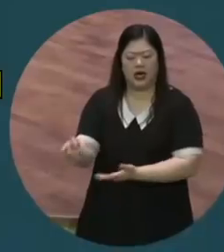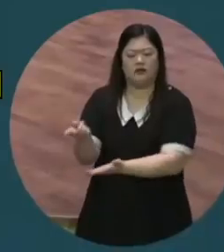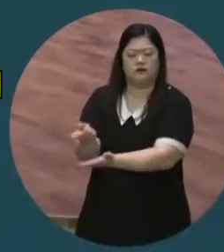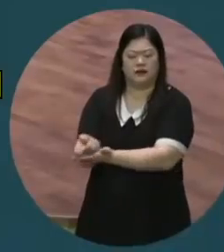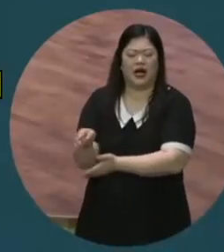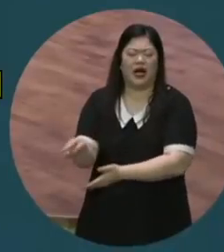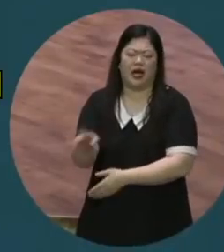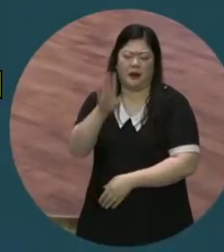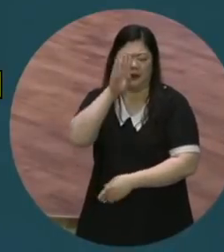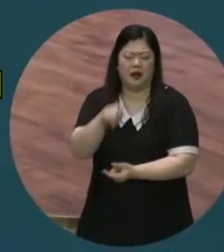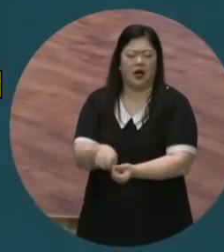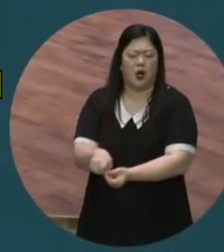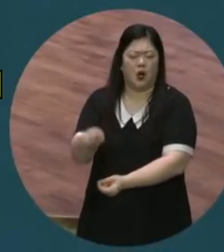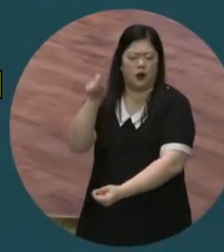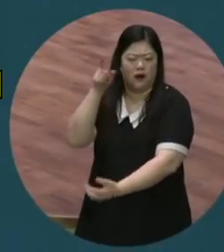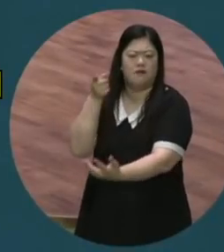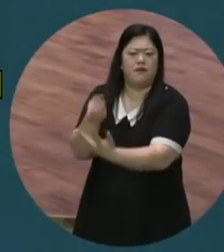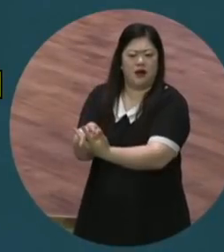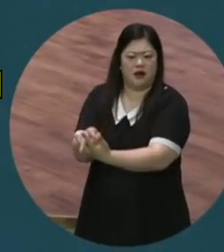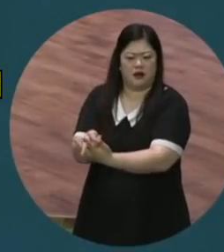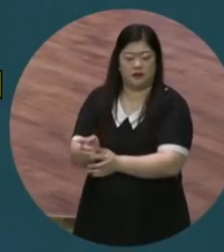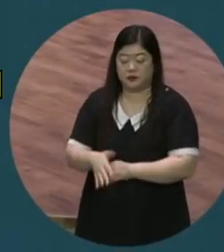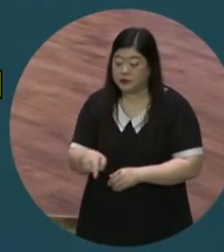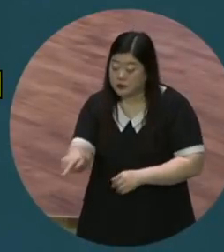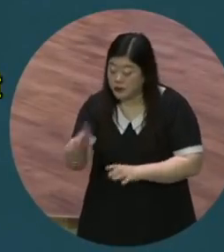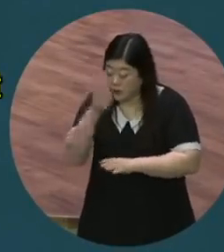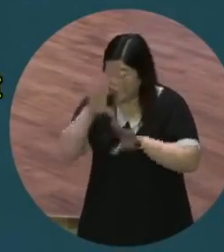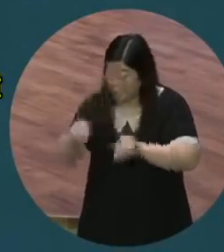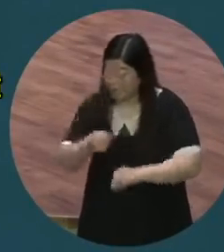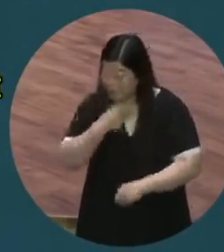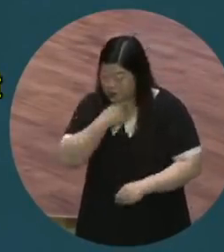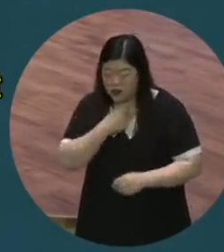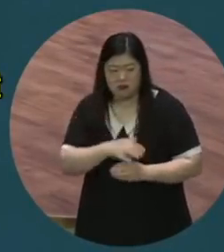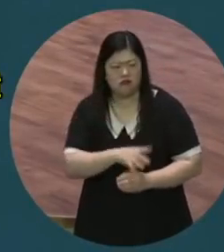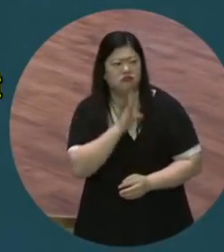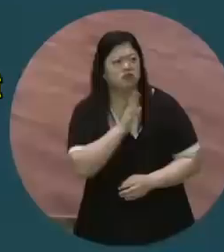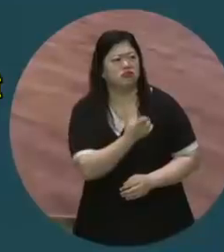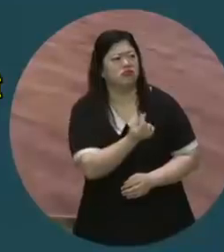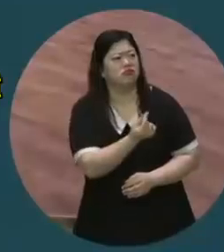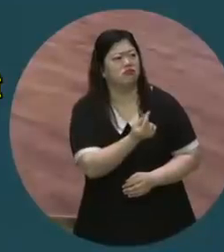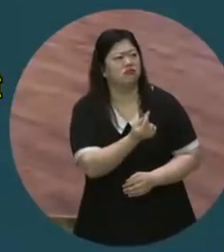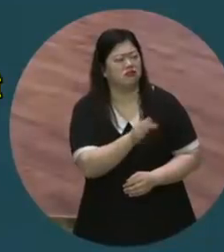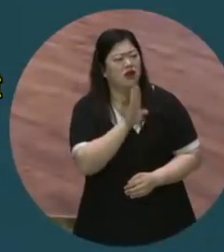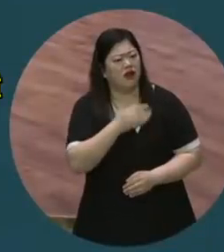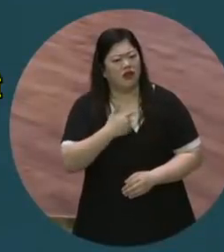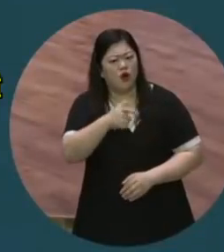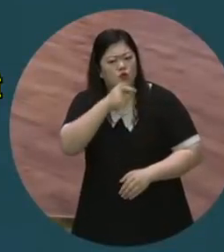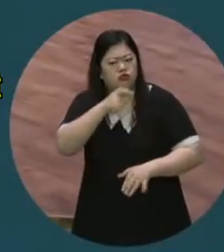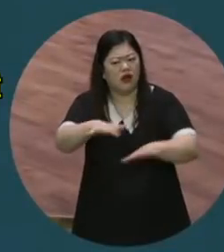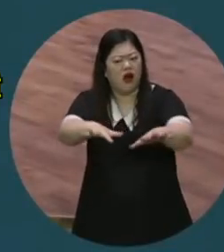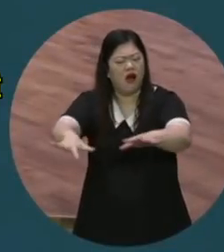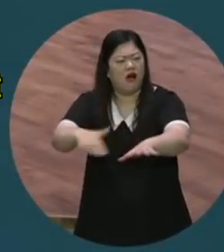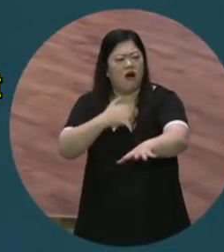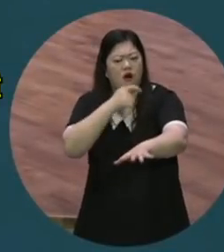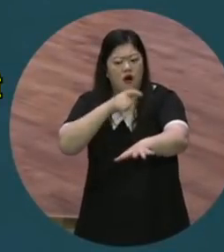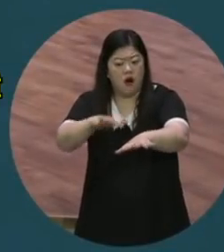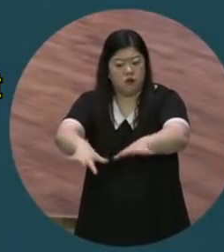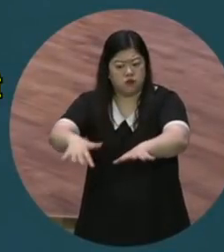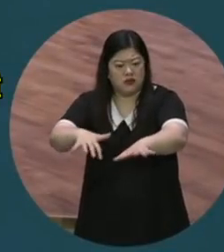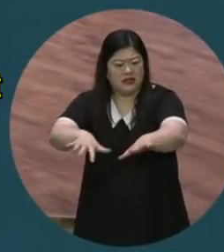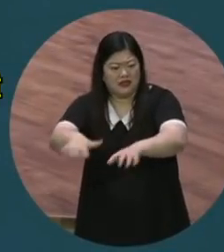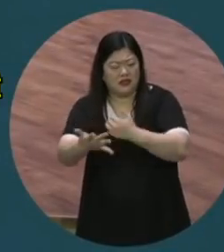병이 벌써 오래된 줄 아시고 이르시되 내가 낫고자 하느냐. 병자가 대답하되 주여 물이 움직일 때 나를